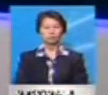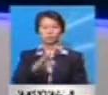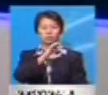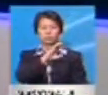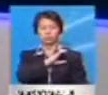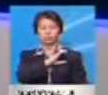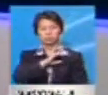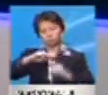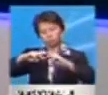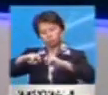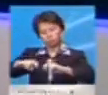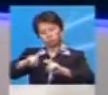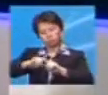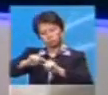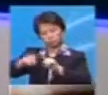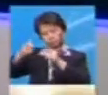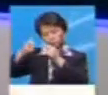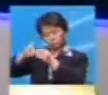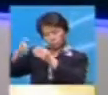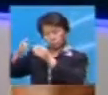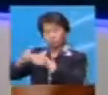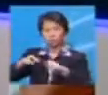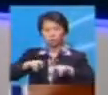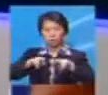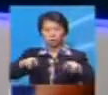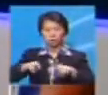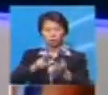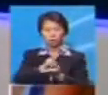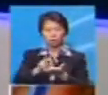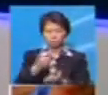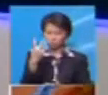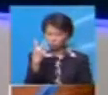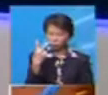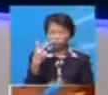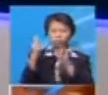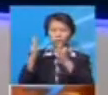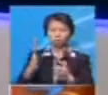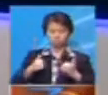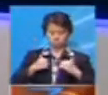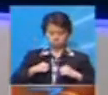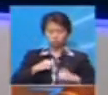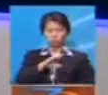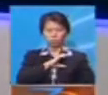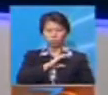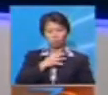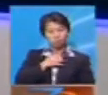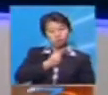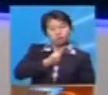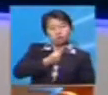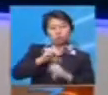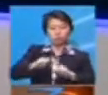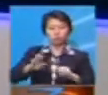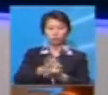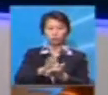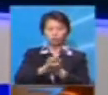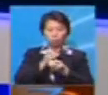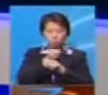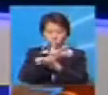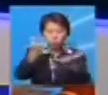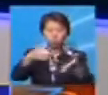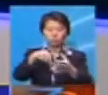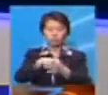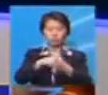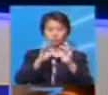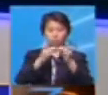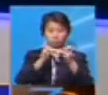Polis sedang menyiasat dari pelbagai sudut berkenaan rakaman video dua individu berpakaian polis memeras ugut pelajar sekolah yang tersebar di laman